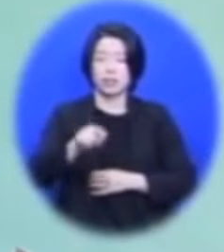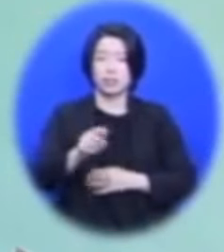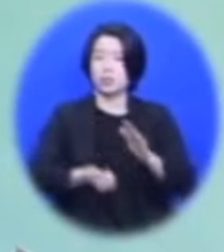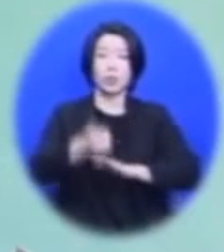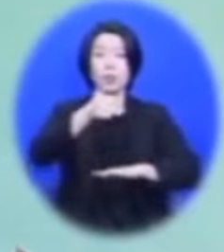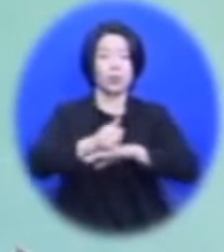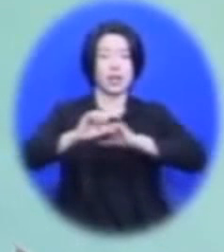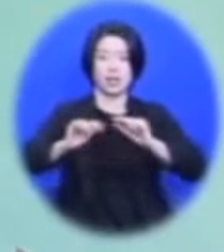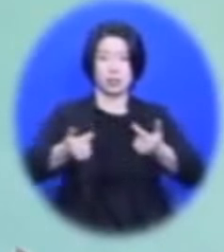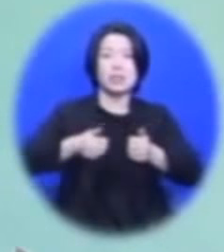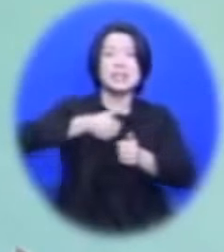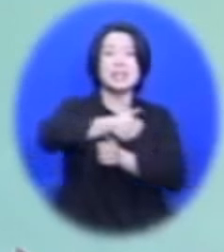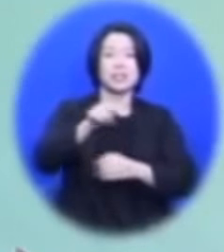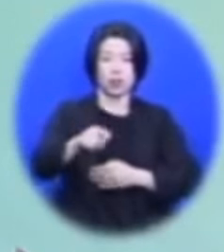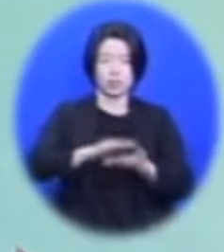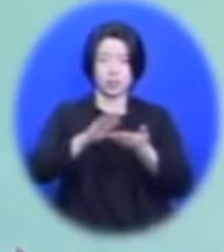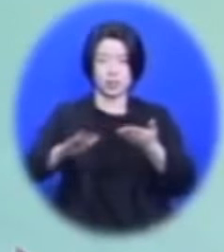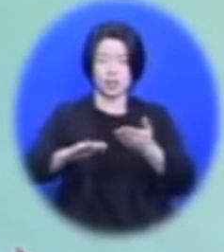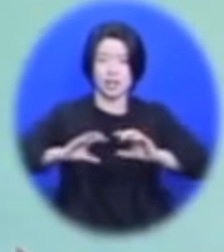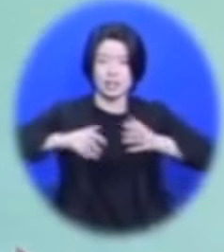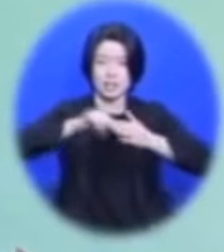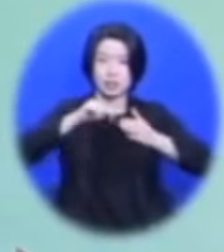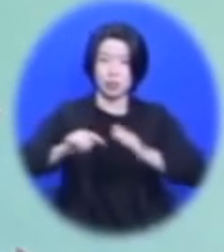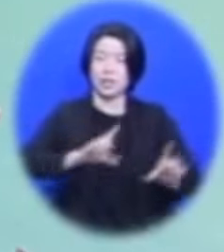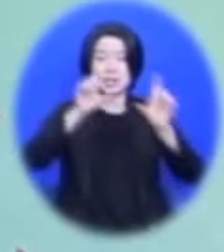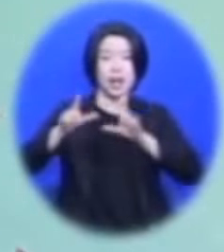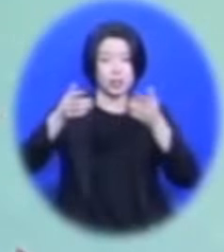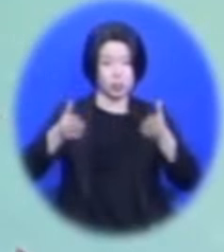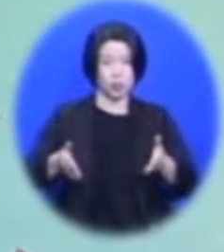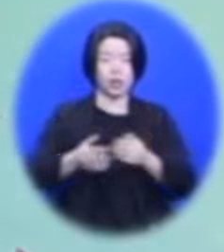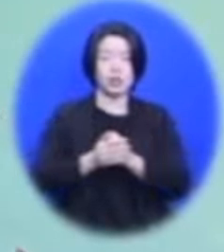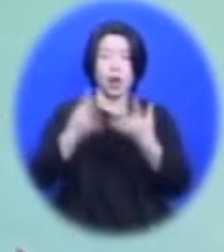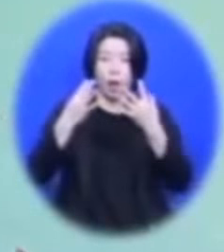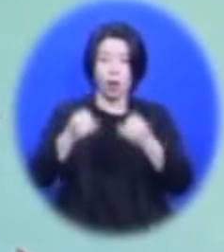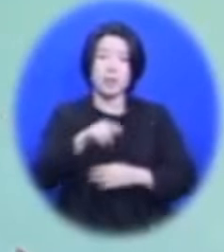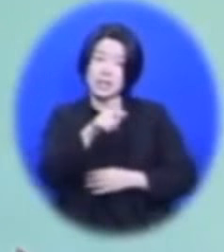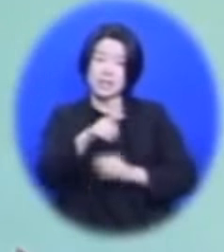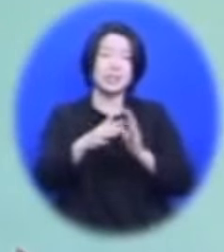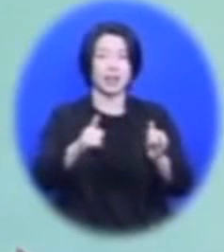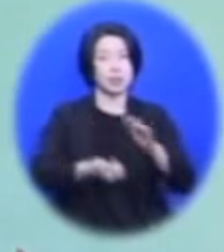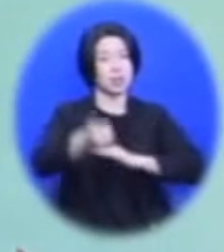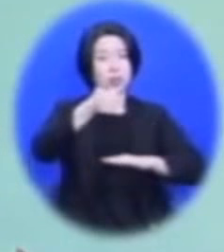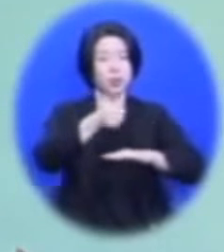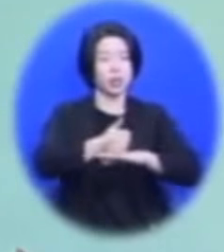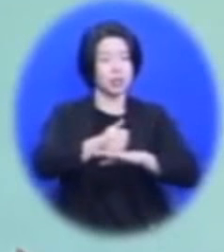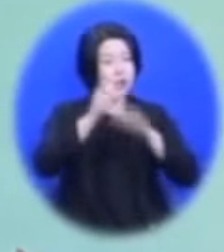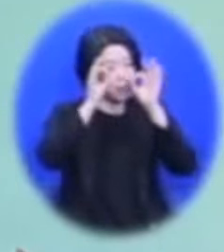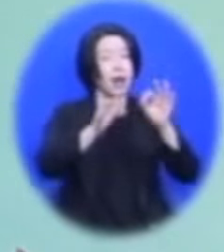아니고 이기는 것입니다. 세상에 사는 동안에는 얼마나 이 사람이 성공했느냐는 걸